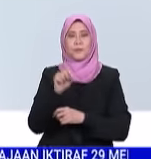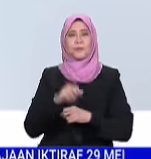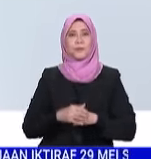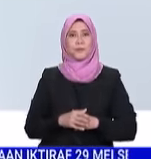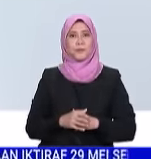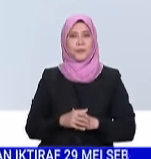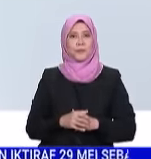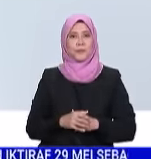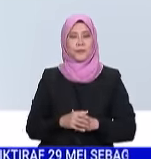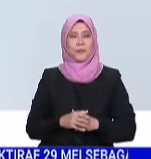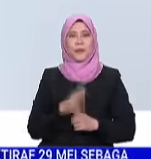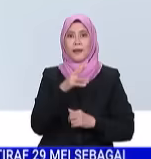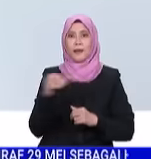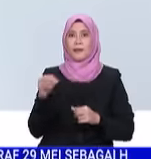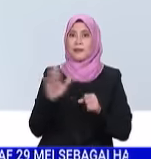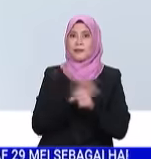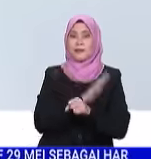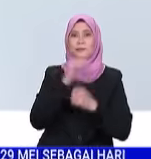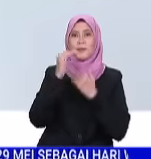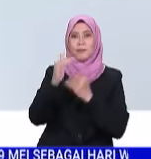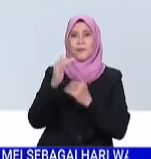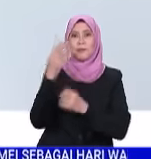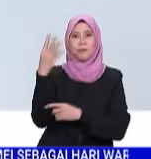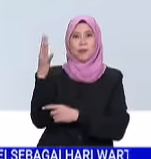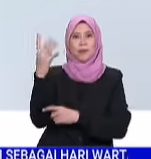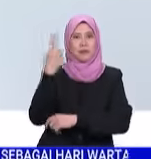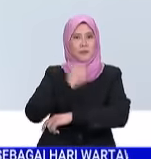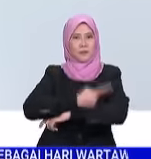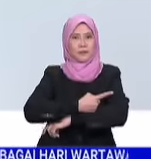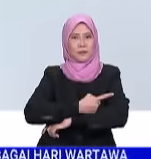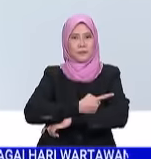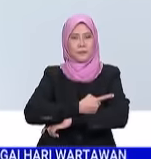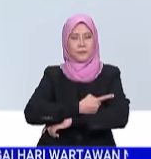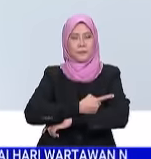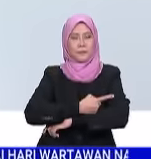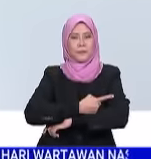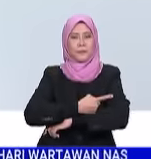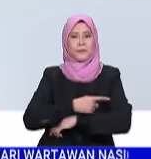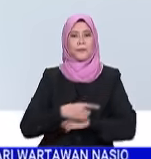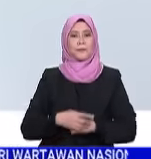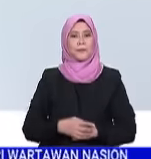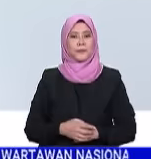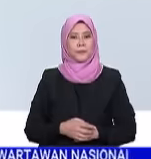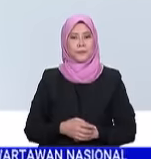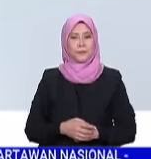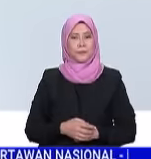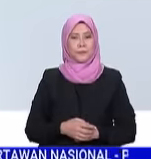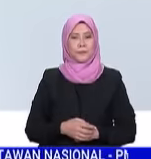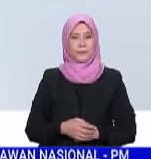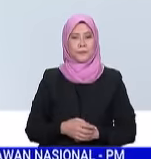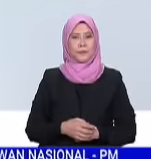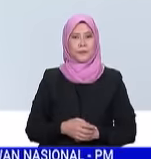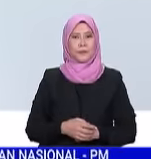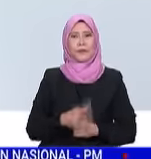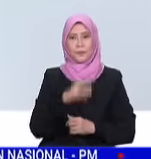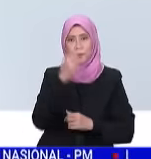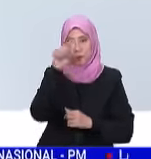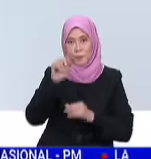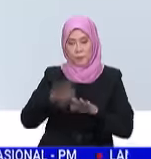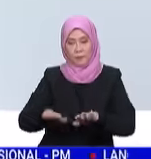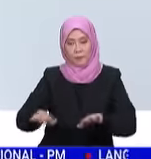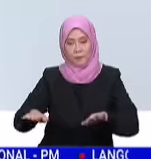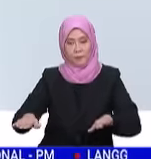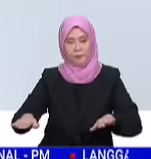dua do vaksinasi dan cukup tempoh 14 Hari itu dan juga untuk kanak-kanak